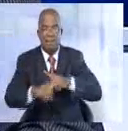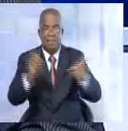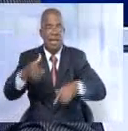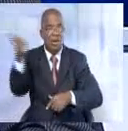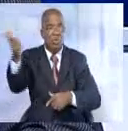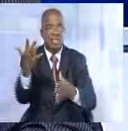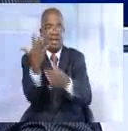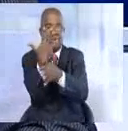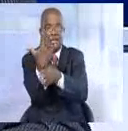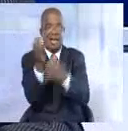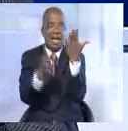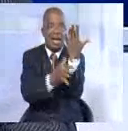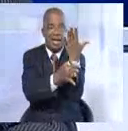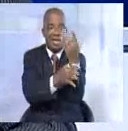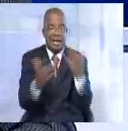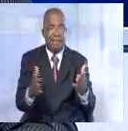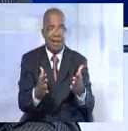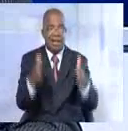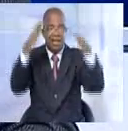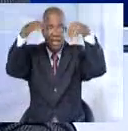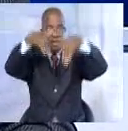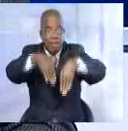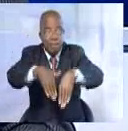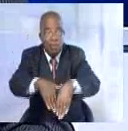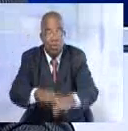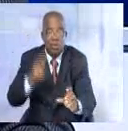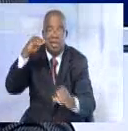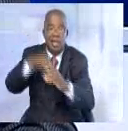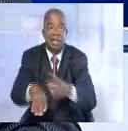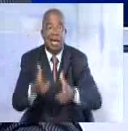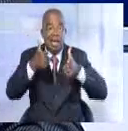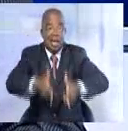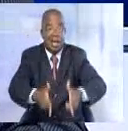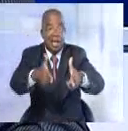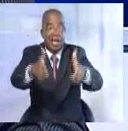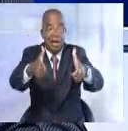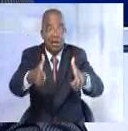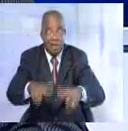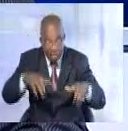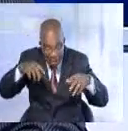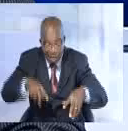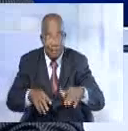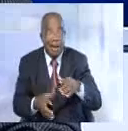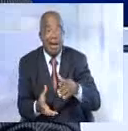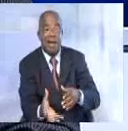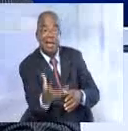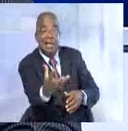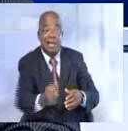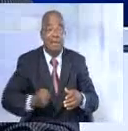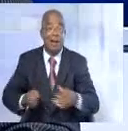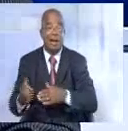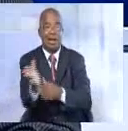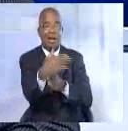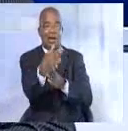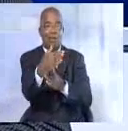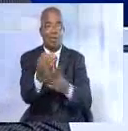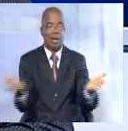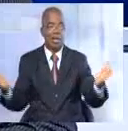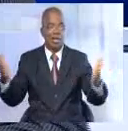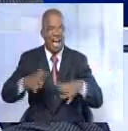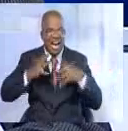C'est sa particularité. Son nom, Olivier Kouakou, il a 15 ans. Petit Olivier, c'est comme ça que l'on l'appelle à Port-Boué, où il habite. On